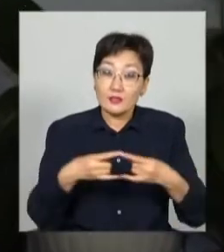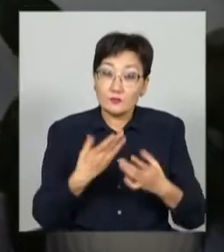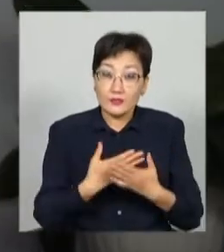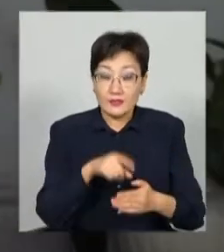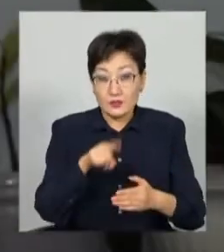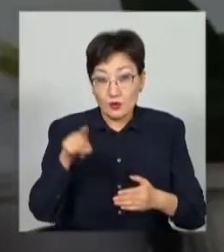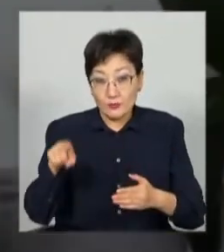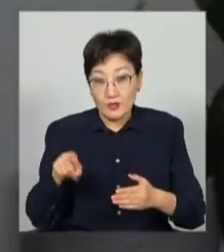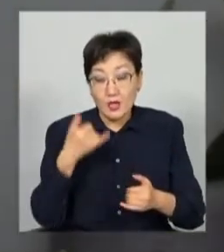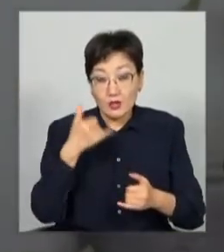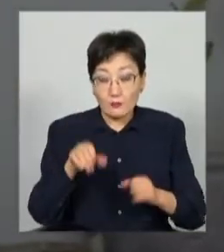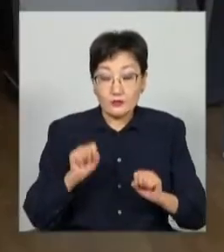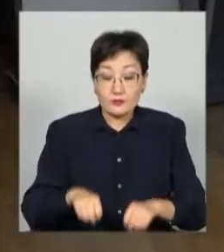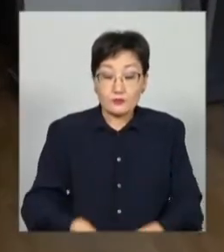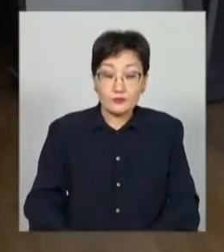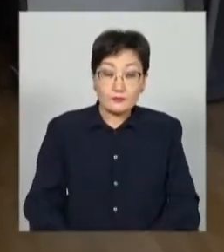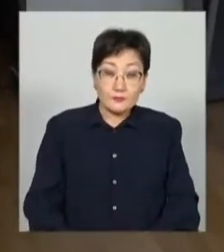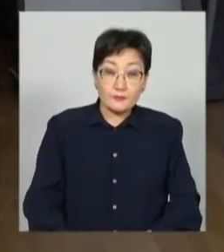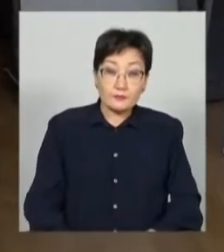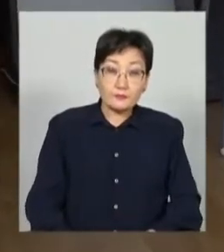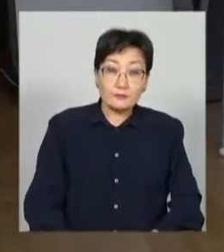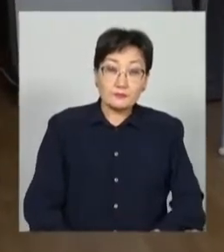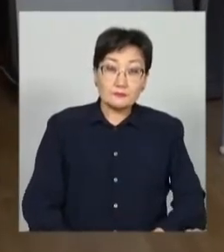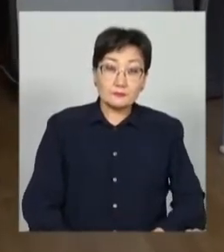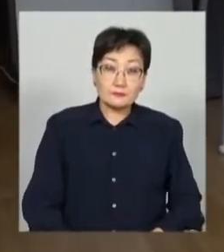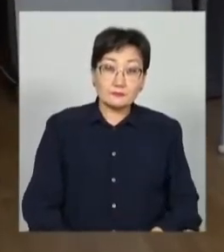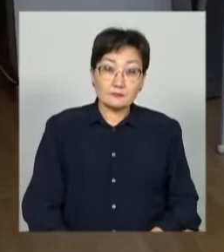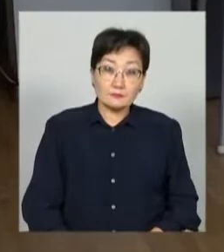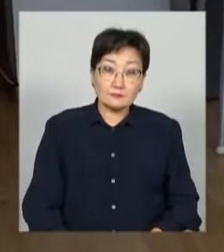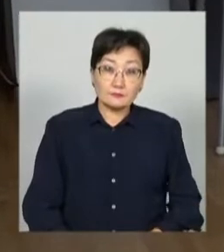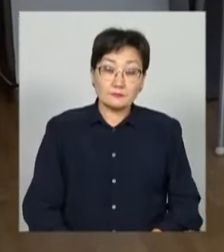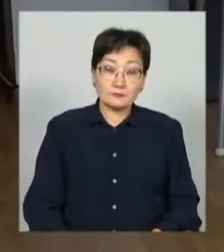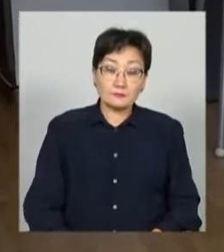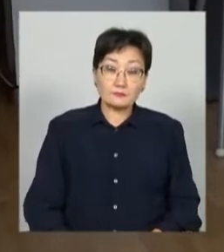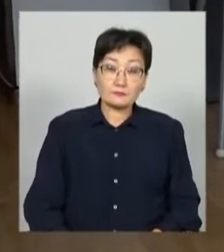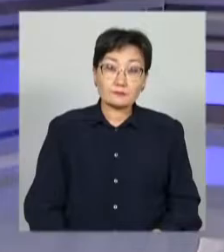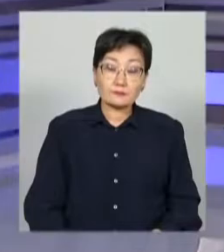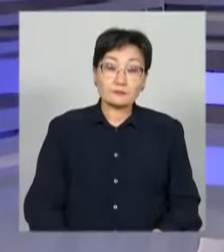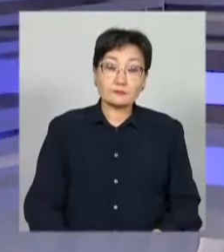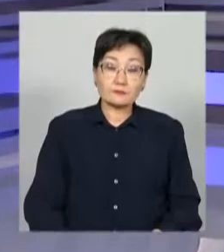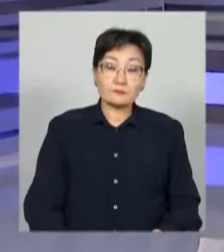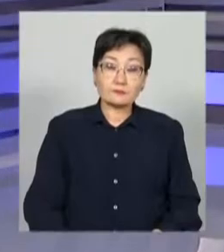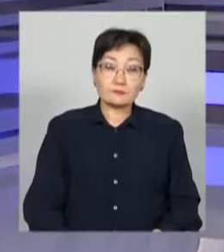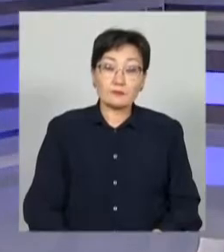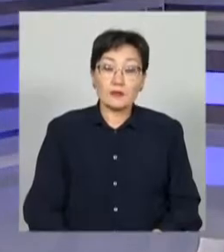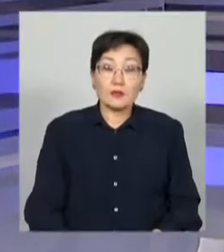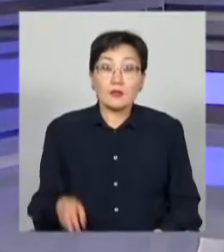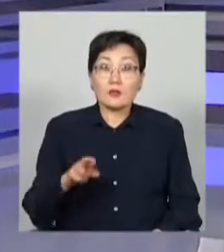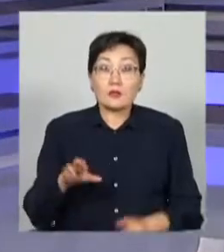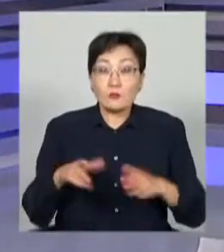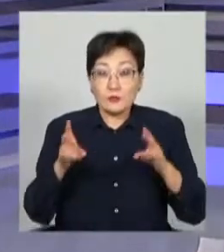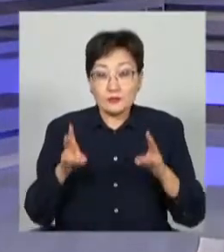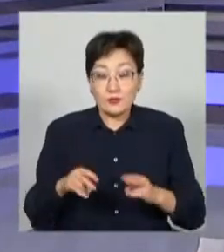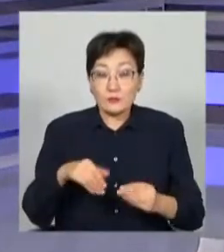көрсетілген нөмірлерге хабарласуына болады. Ұлағат Арғын, Ғани Қалуов, Алматы арнасы. Қаңтар оқиғасы